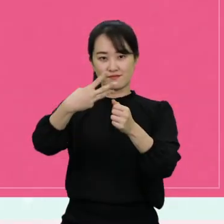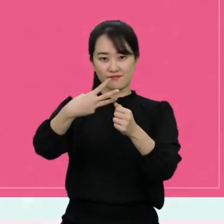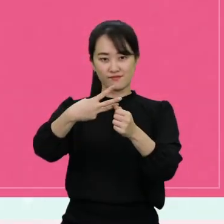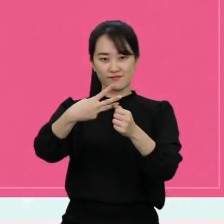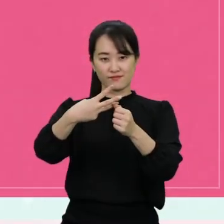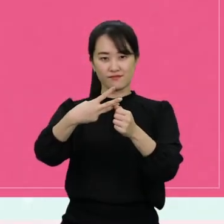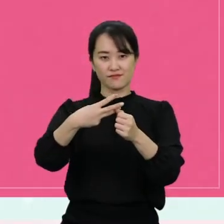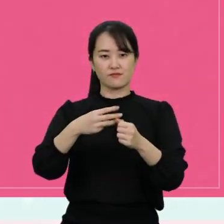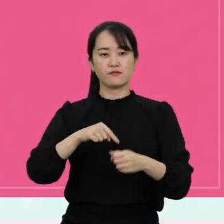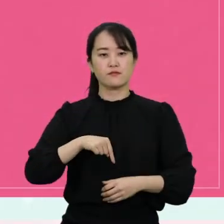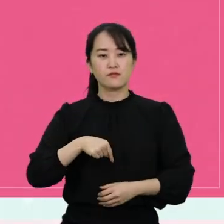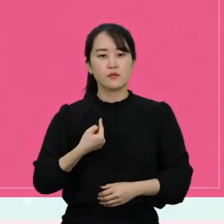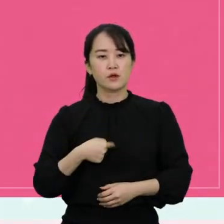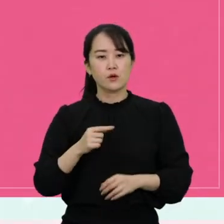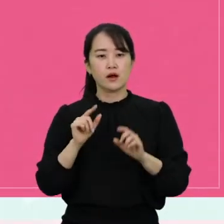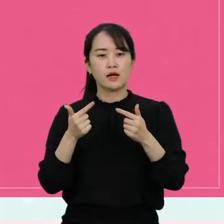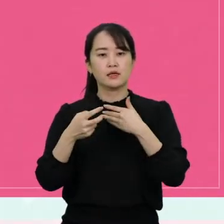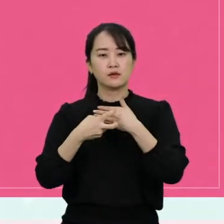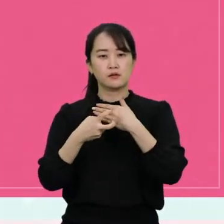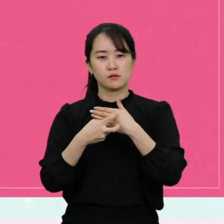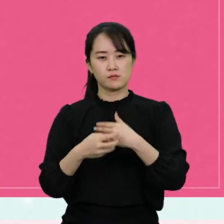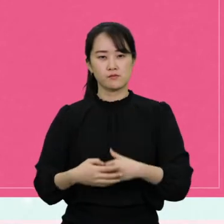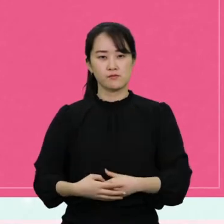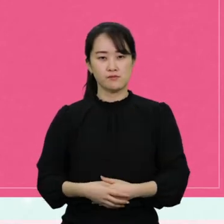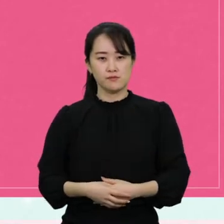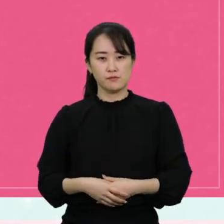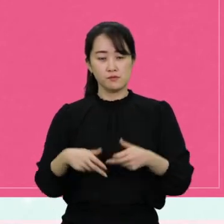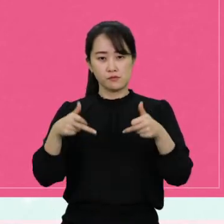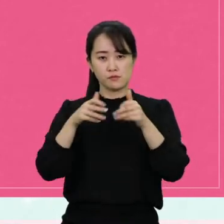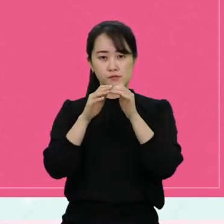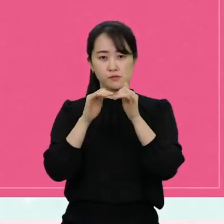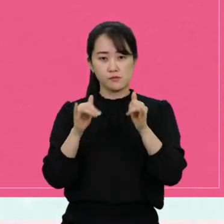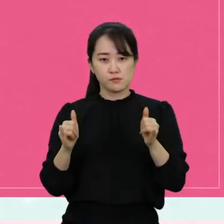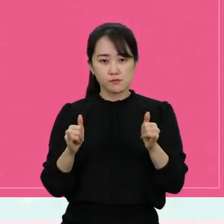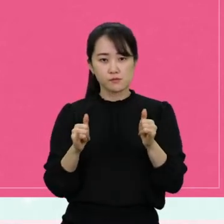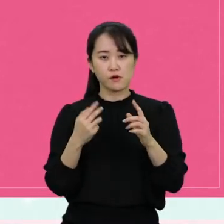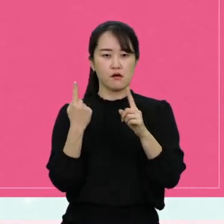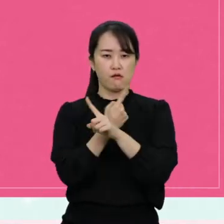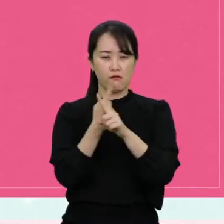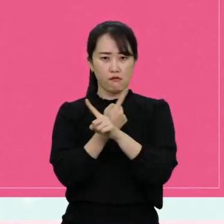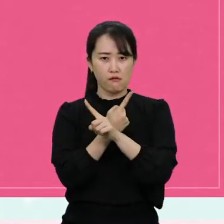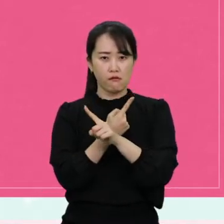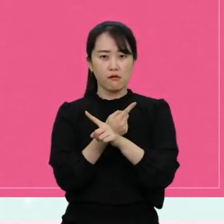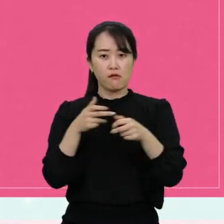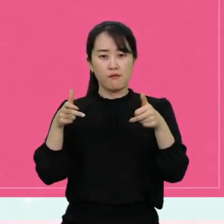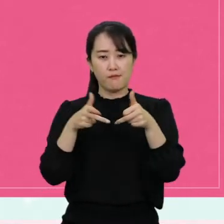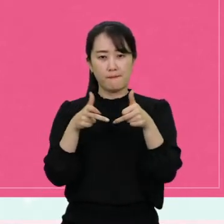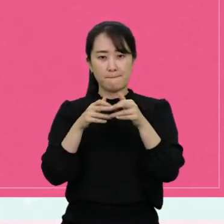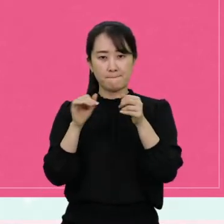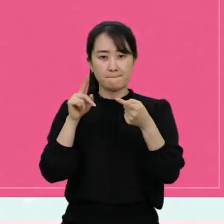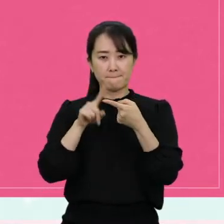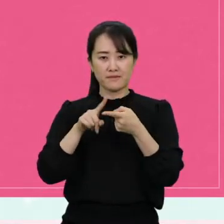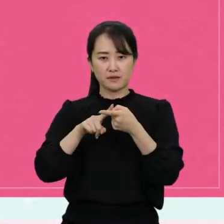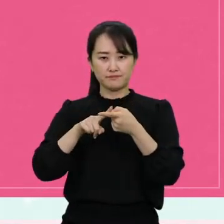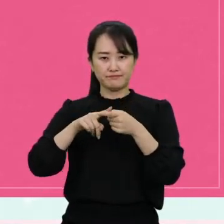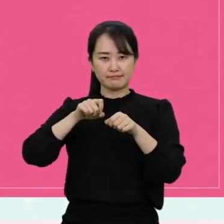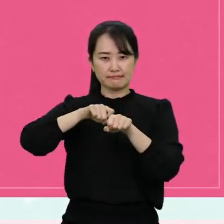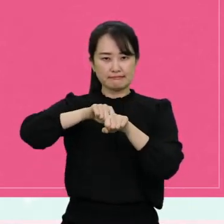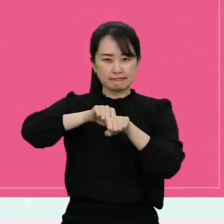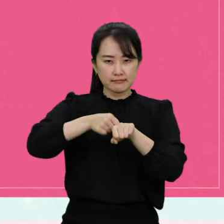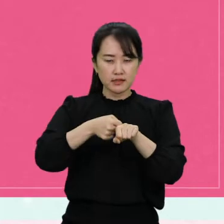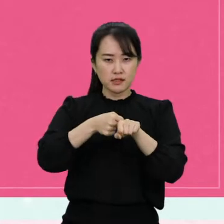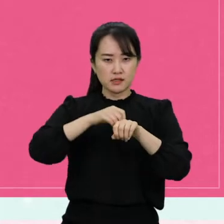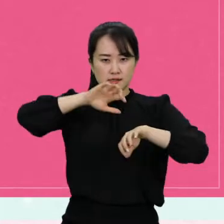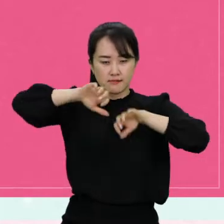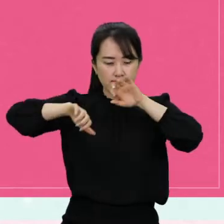3번 비자발적인 의료 행위죠. 장애인은 비자발적인 치료 등 장애인에 대한 강제적인